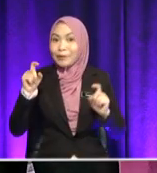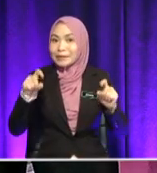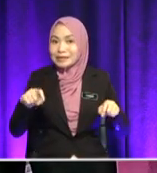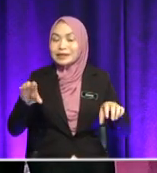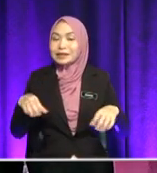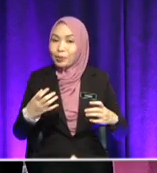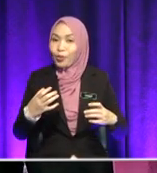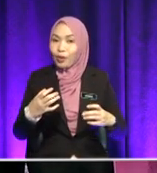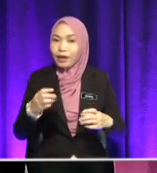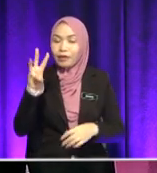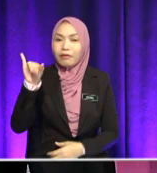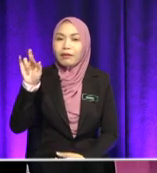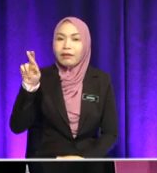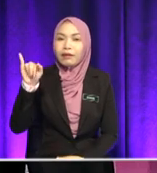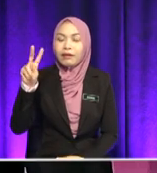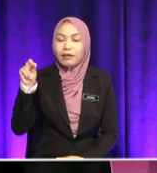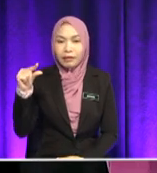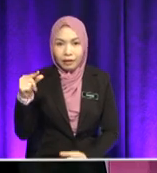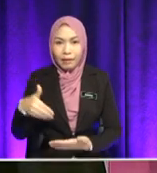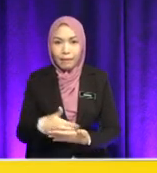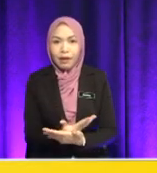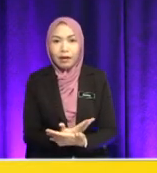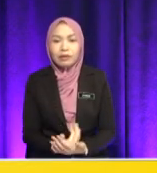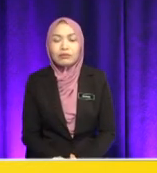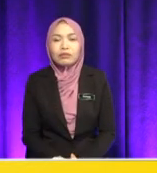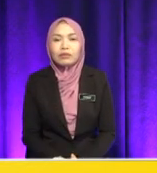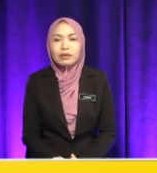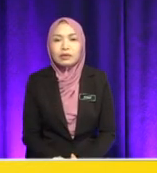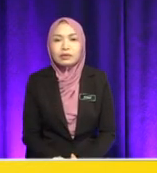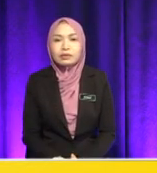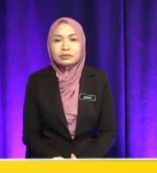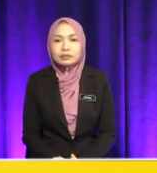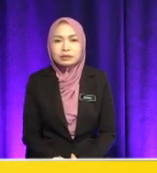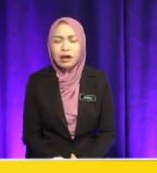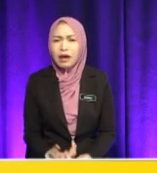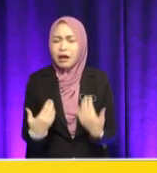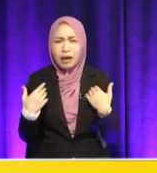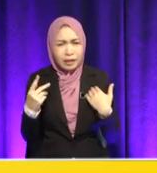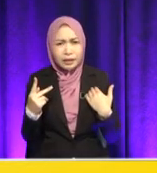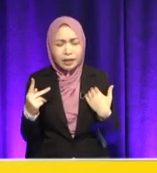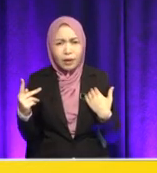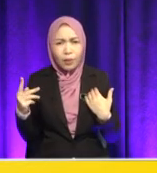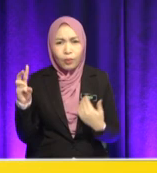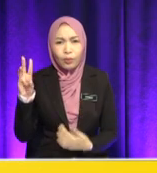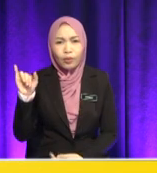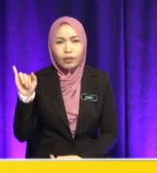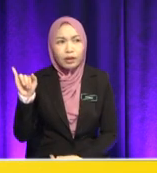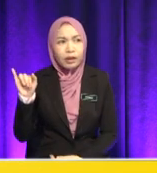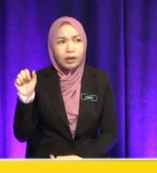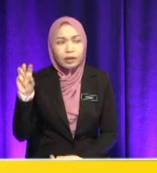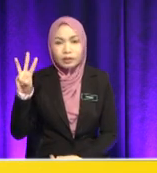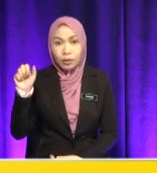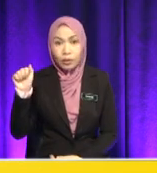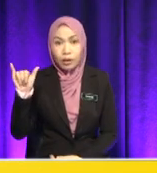Oke jadi menggunakan gulungan ketiga Adakah Buaya itu cukup berikan justifikasi kepada